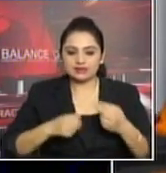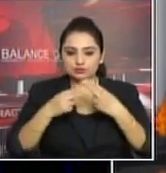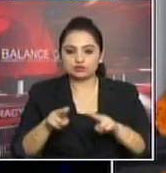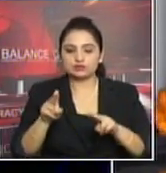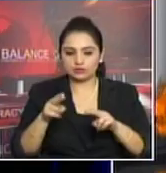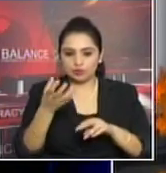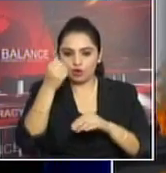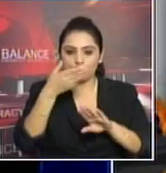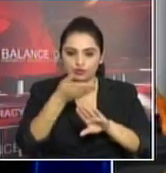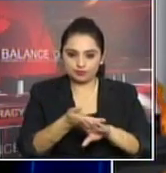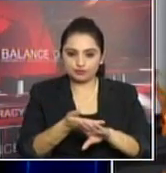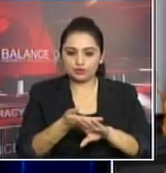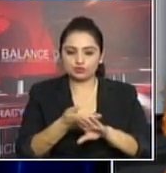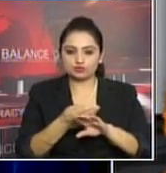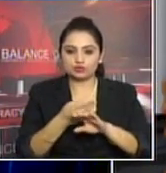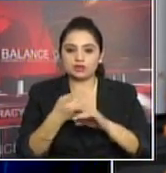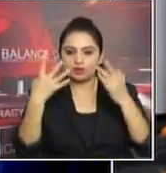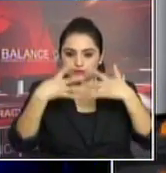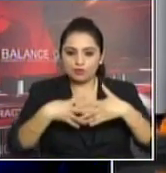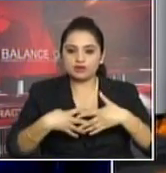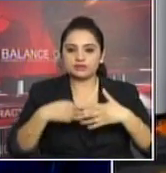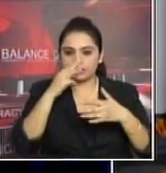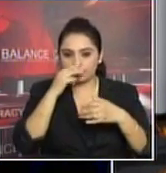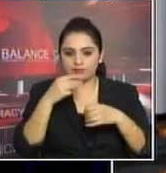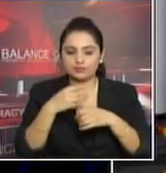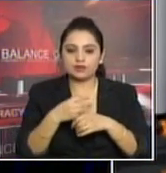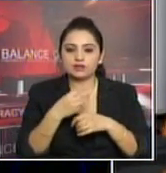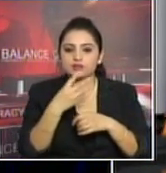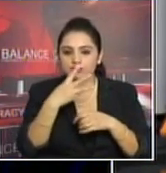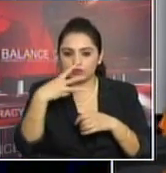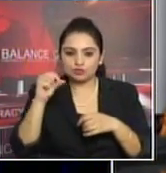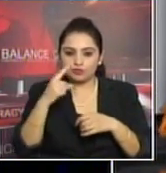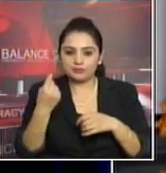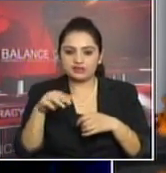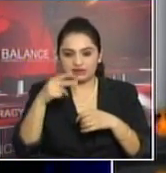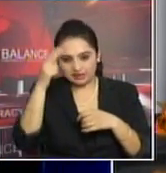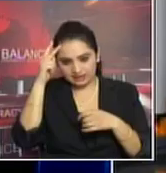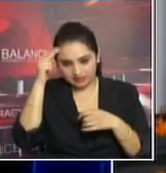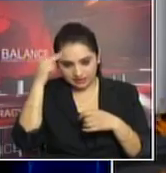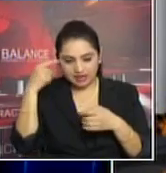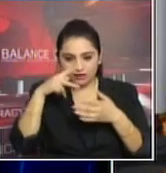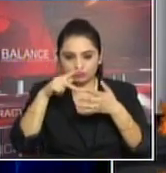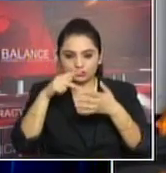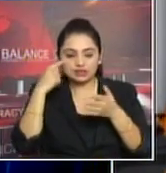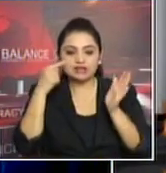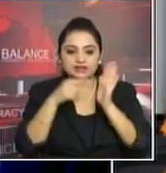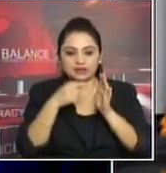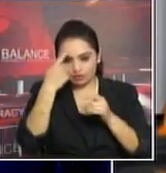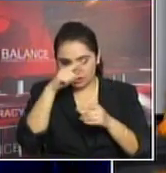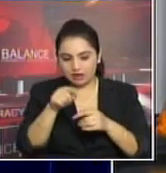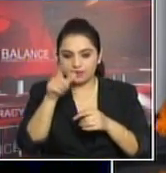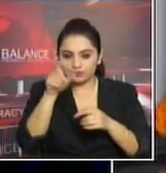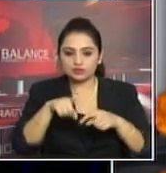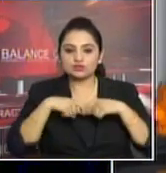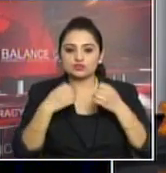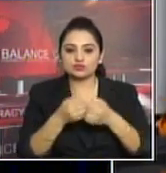विरूद्ध बर्दियामा उप तथा स्वास्थ्य मन्त्री उपेन्द्र यादवलाई कालो झण्डा देखाएको नाममा व्यक्ति नियन्त्रणमा लिने र हत्या गर्ने काम भएको